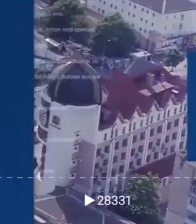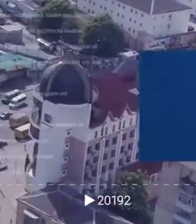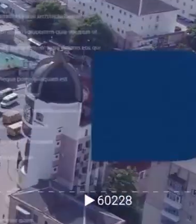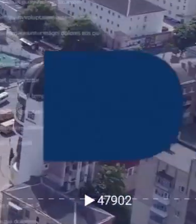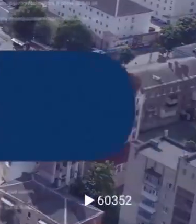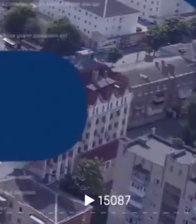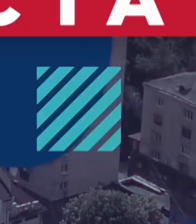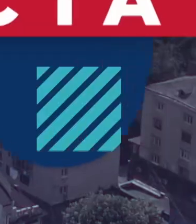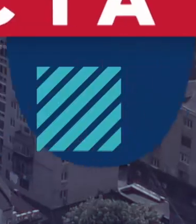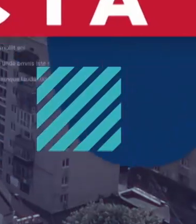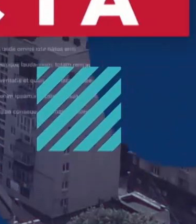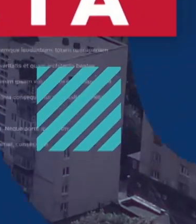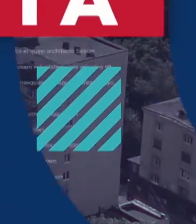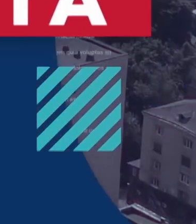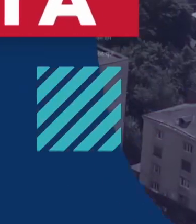Дякую!